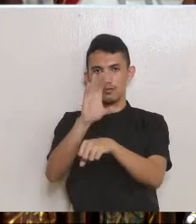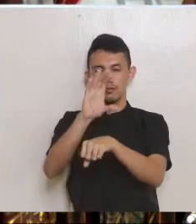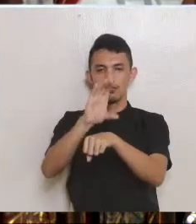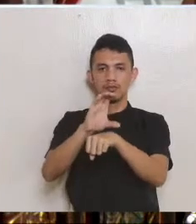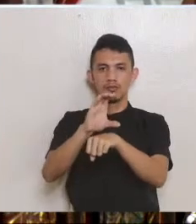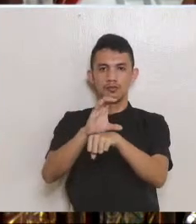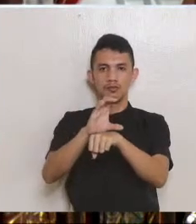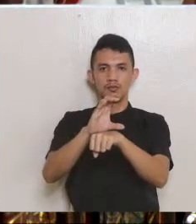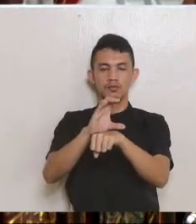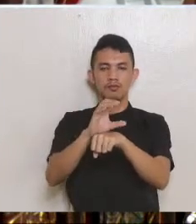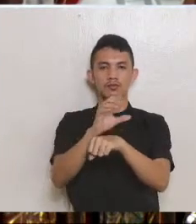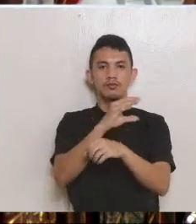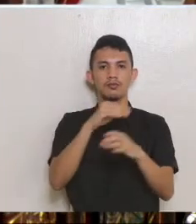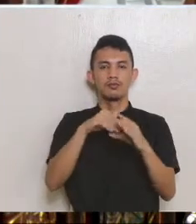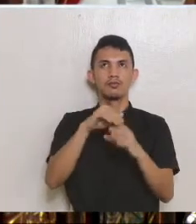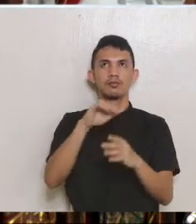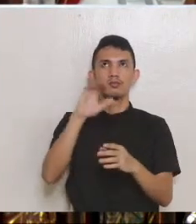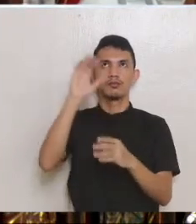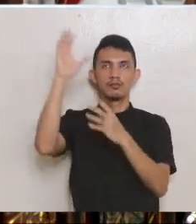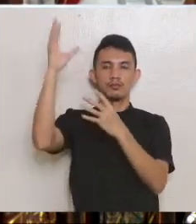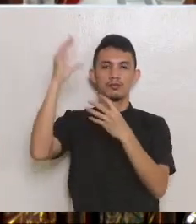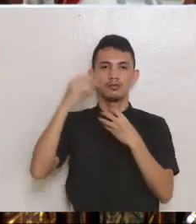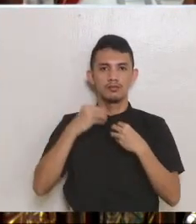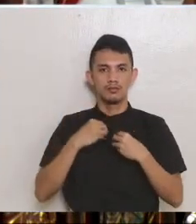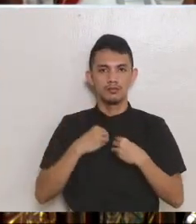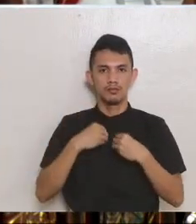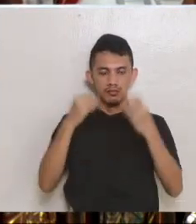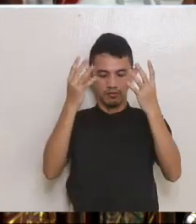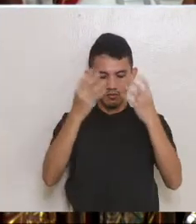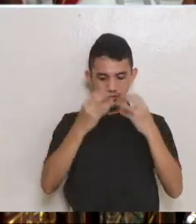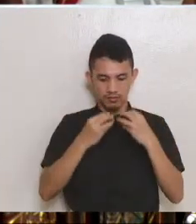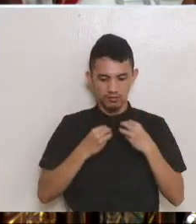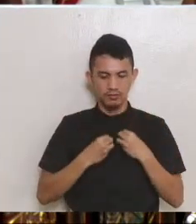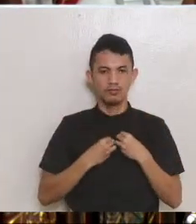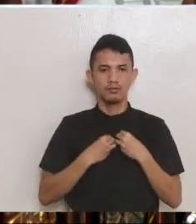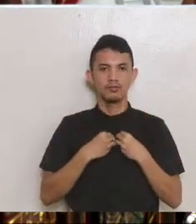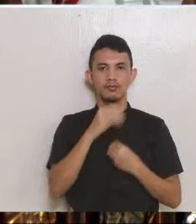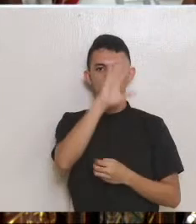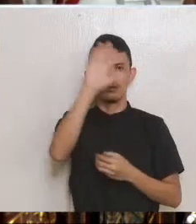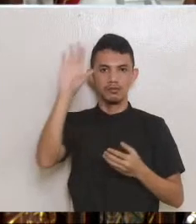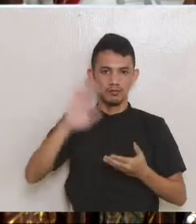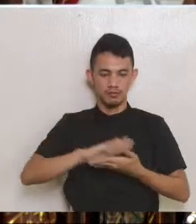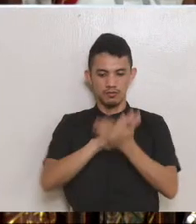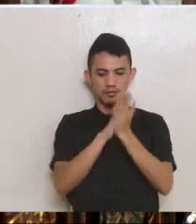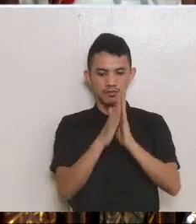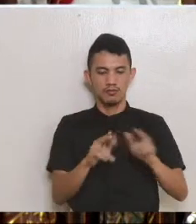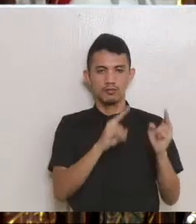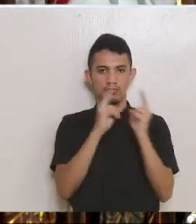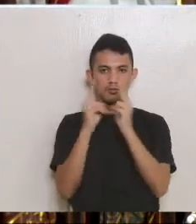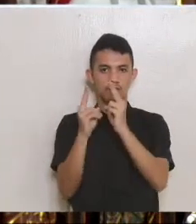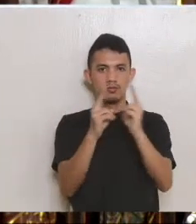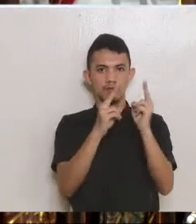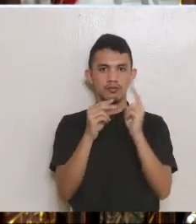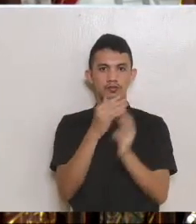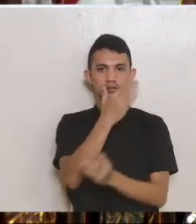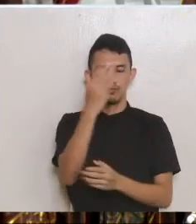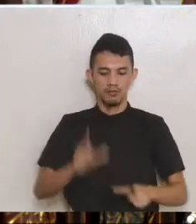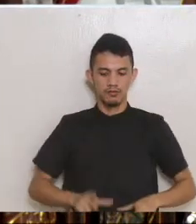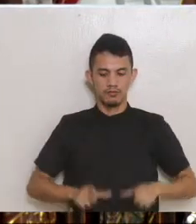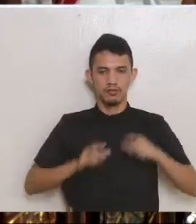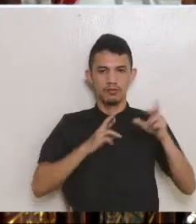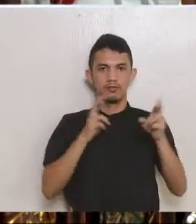simbahan. Sibo sa imong kabubuton na tagi kami, sa imong kalinaw kahiusa, ikaw buhi ug